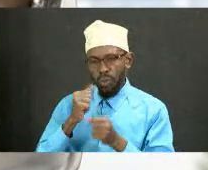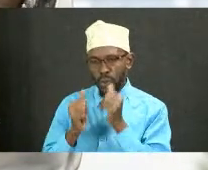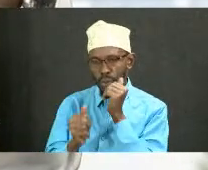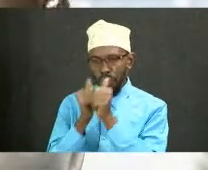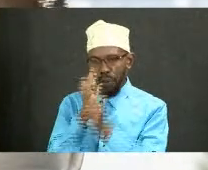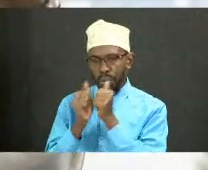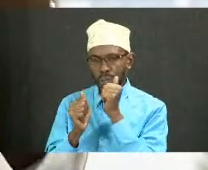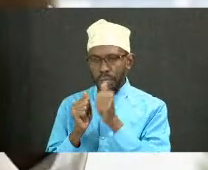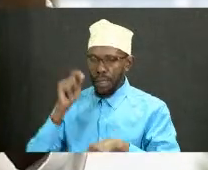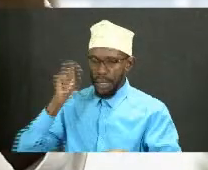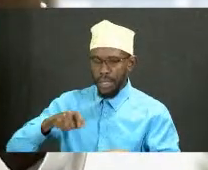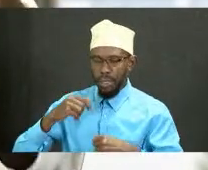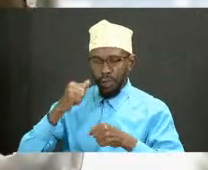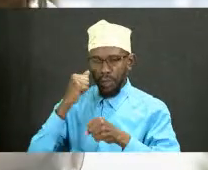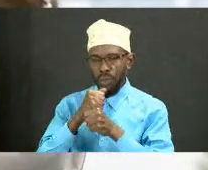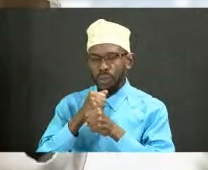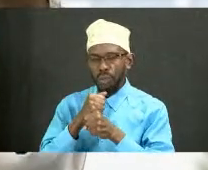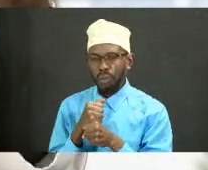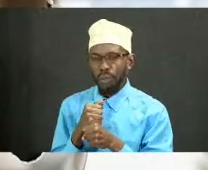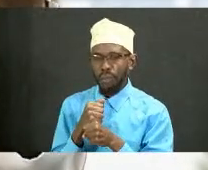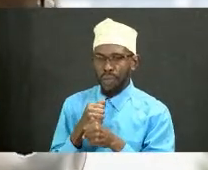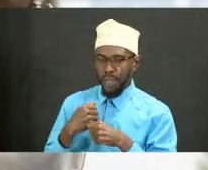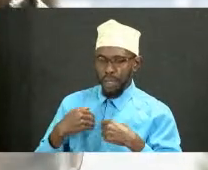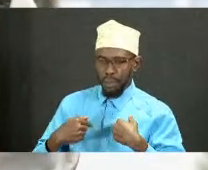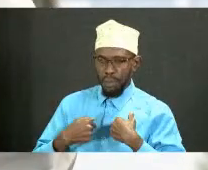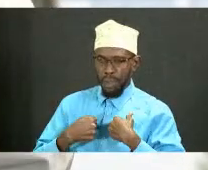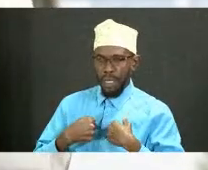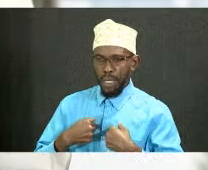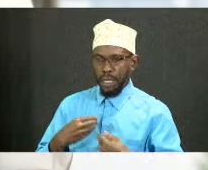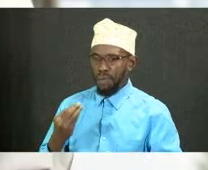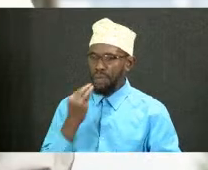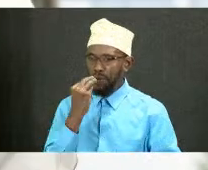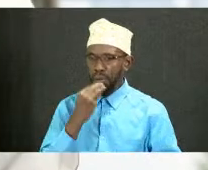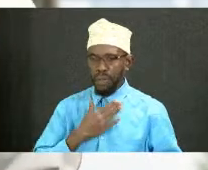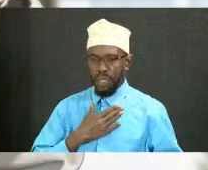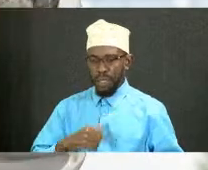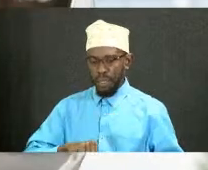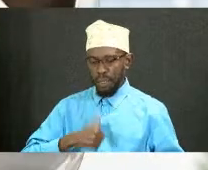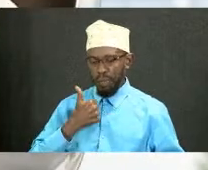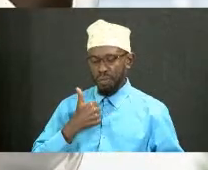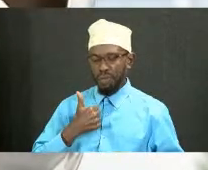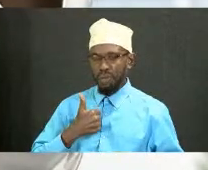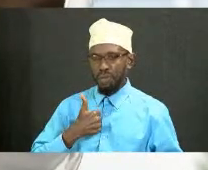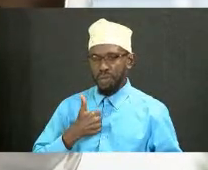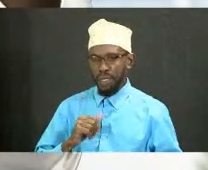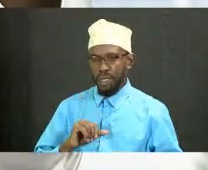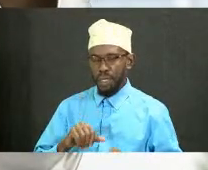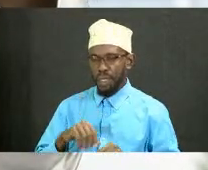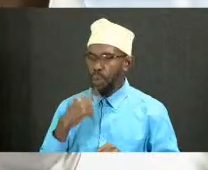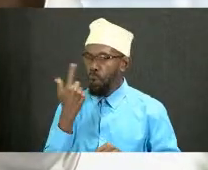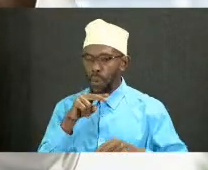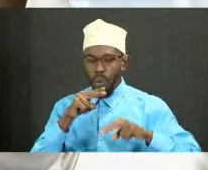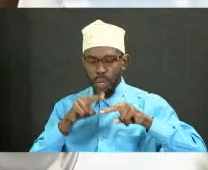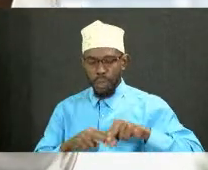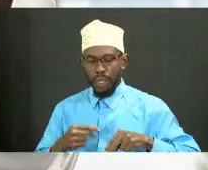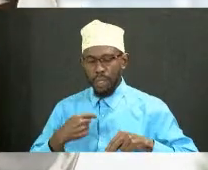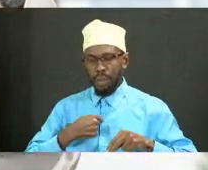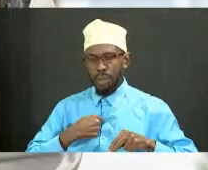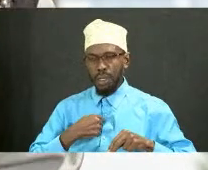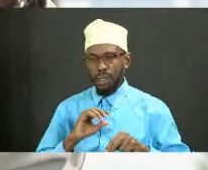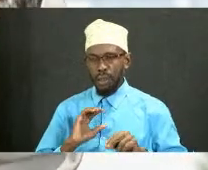ambayo yanahitajika kufanywa ili niweze kujilisha mimi mwenyewe, niweze kualisha wale ambao